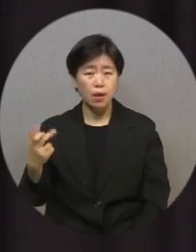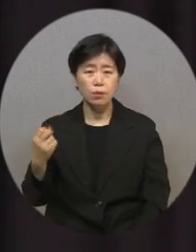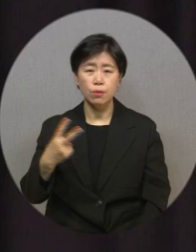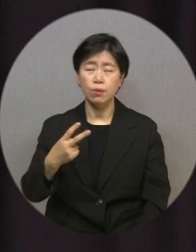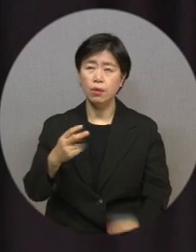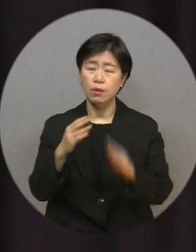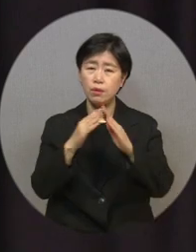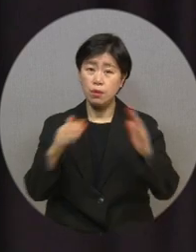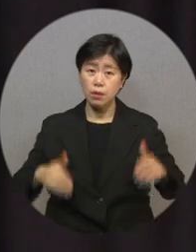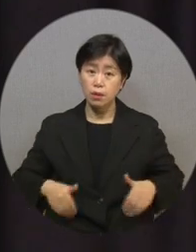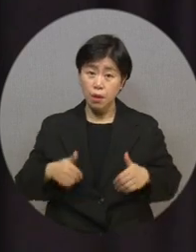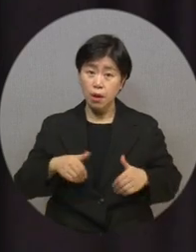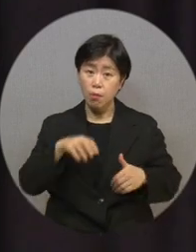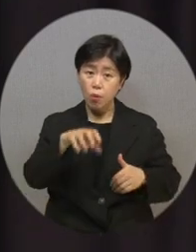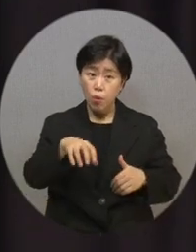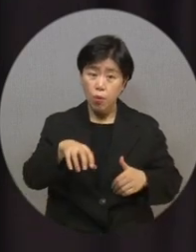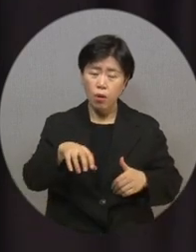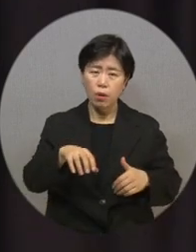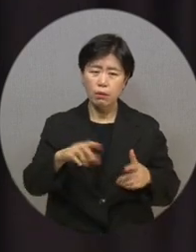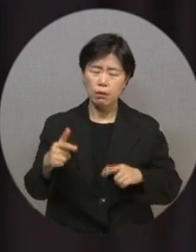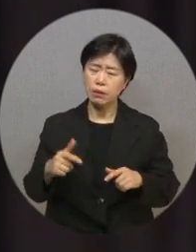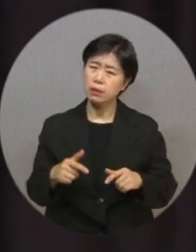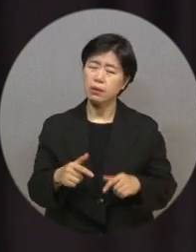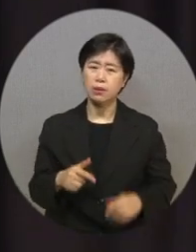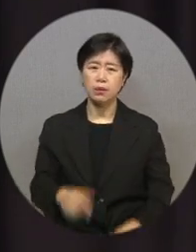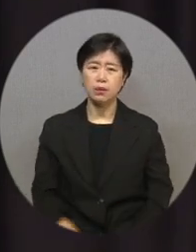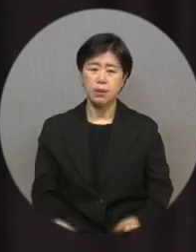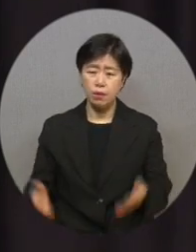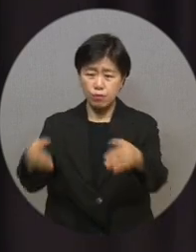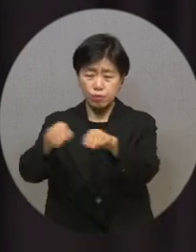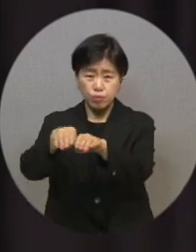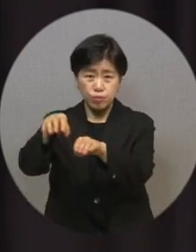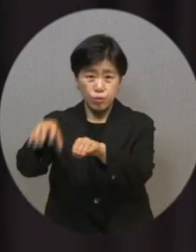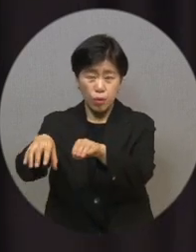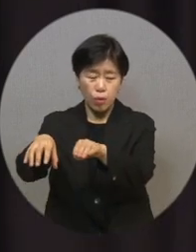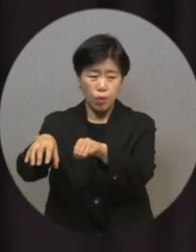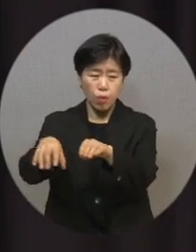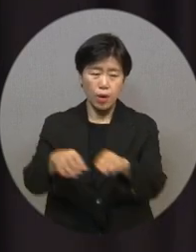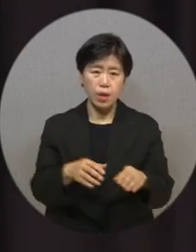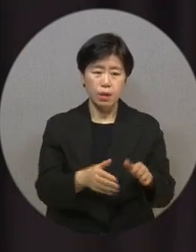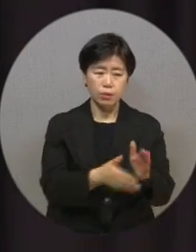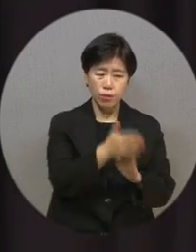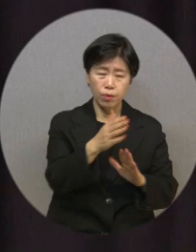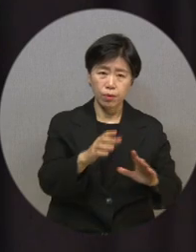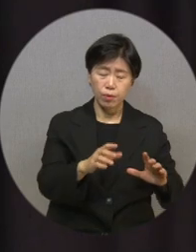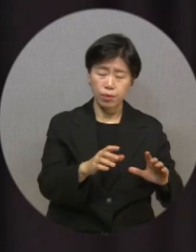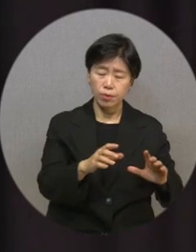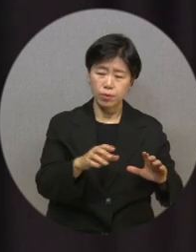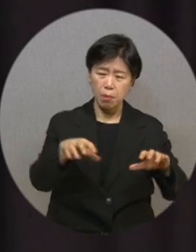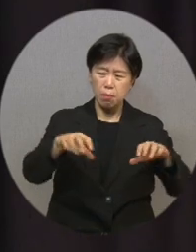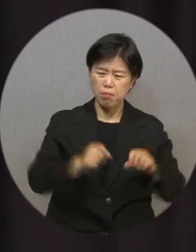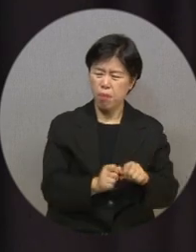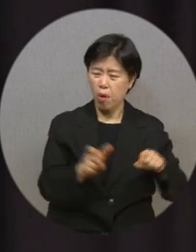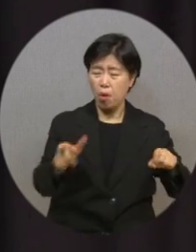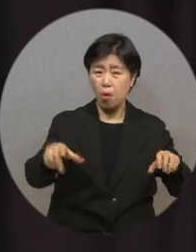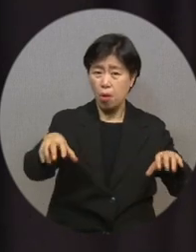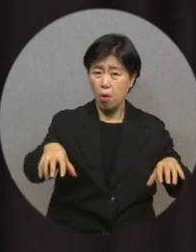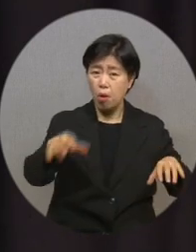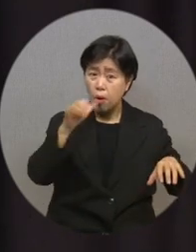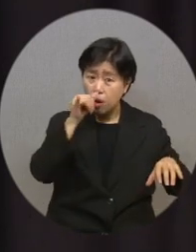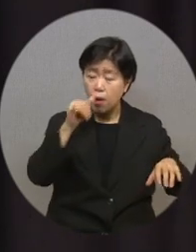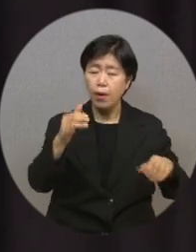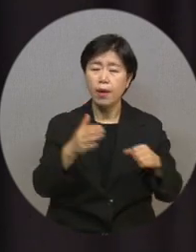경우에는 좀 굉장히 좀 불편합니다 그러다 보니까 기숙 통해서 장애인분들이 어 조금은